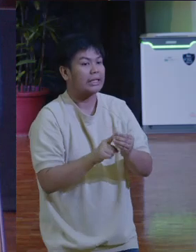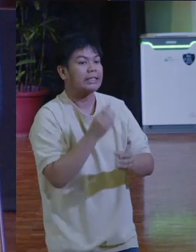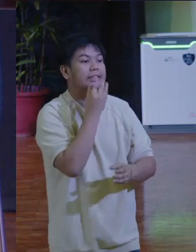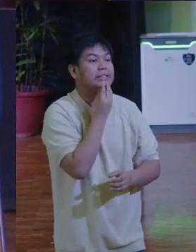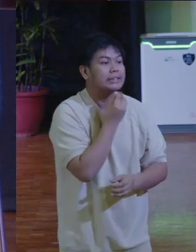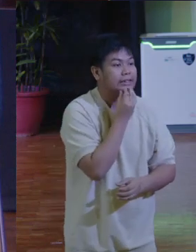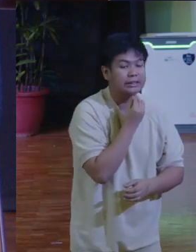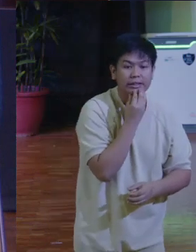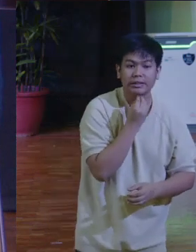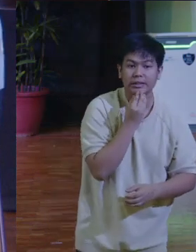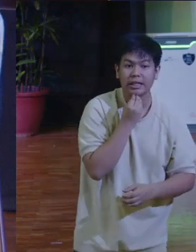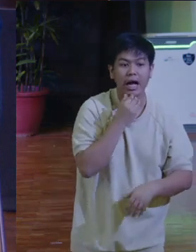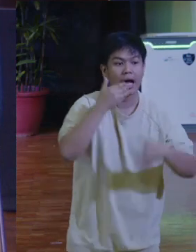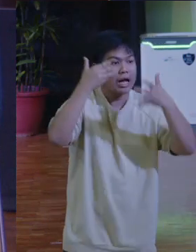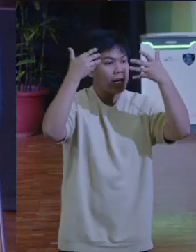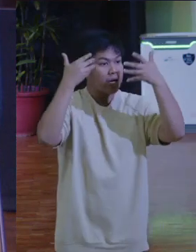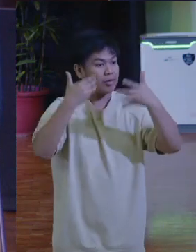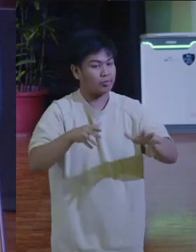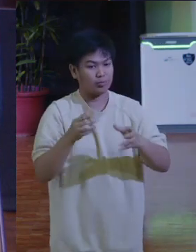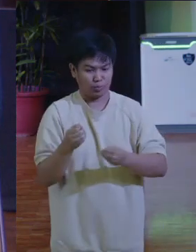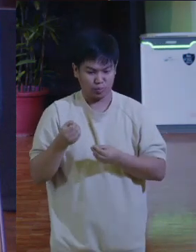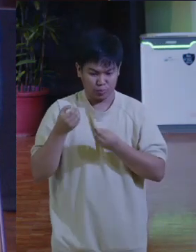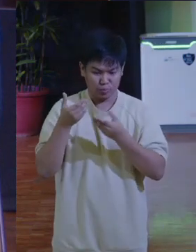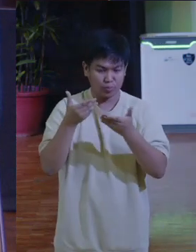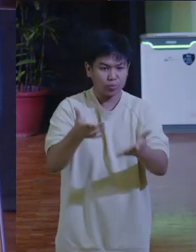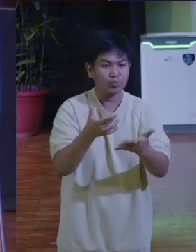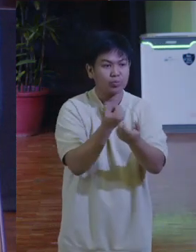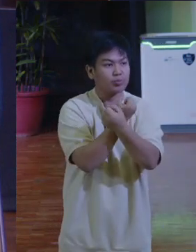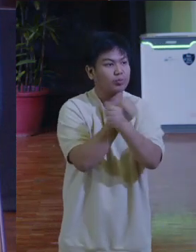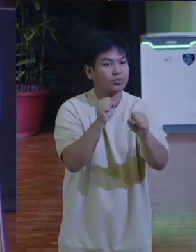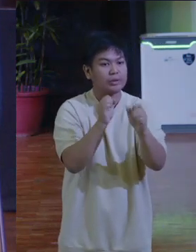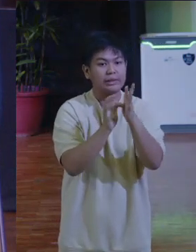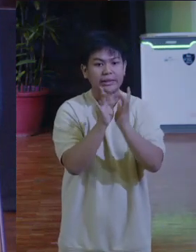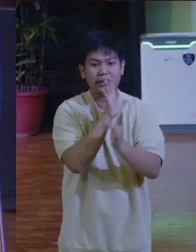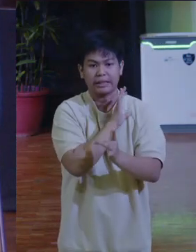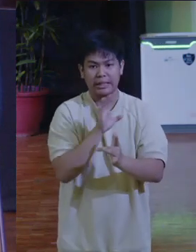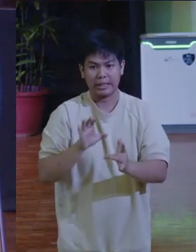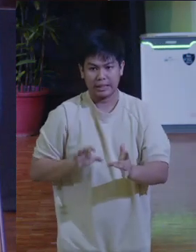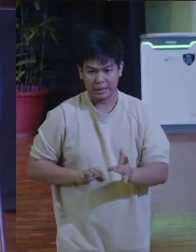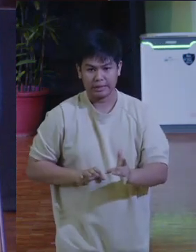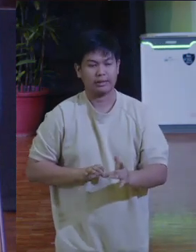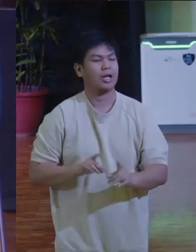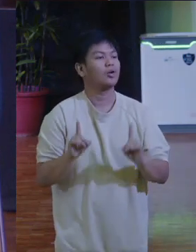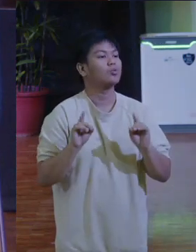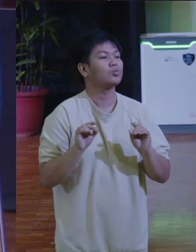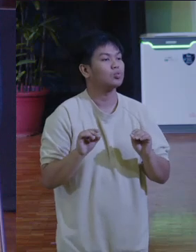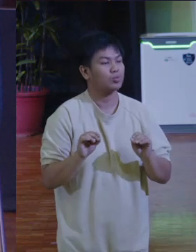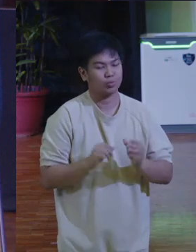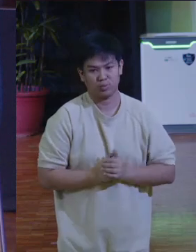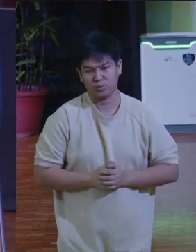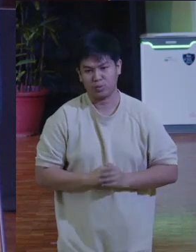Israel pagkatapos bigyan ng kaligtasan ng Panginoon ang bayang ito.